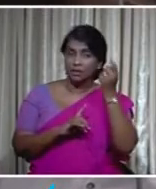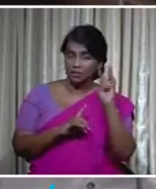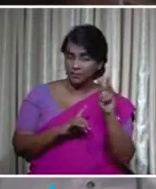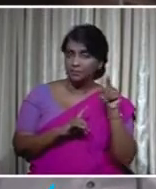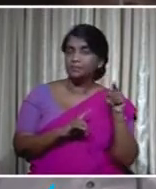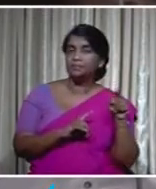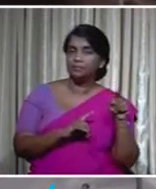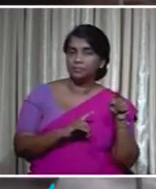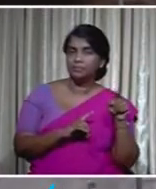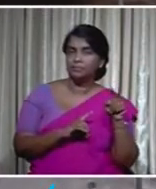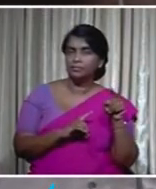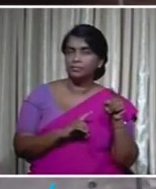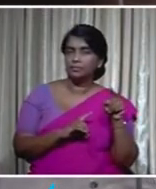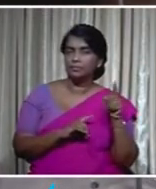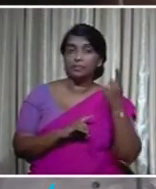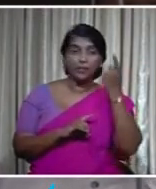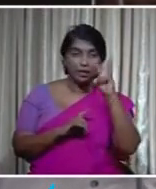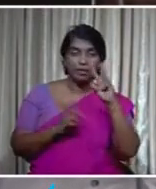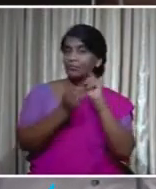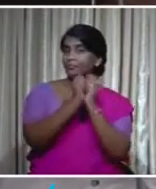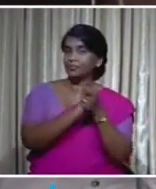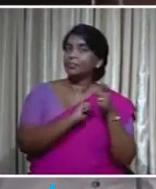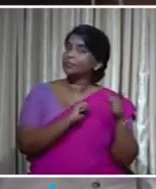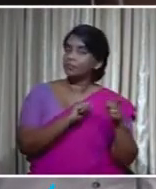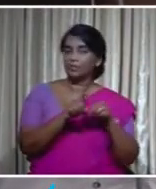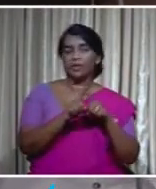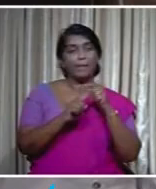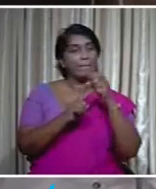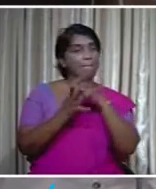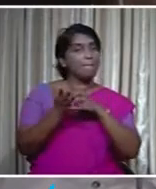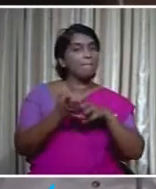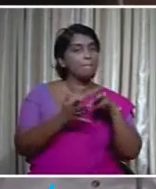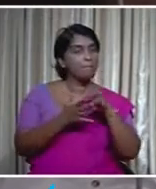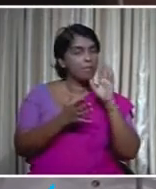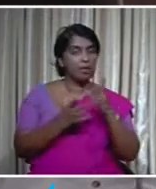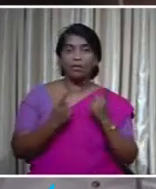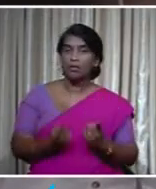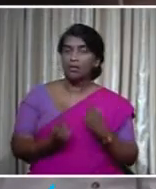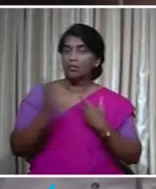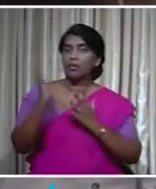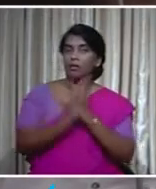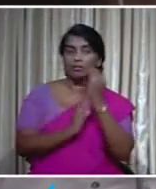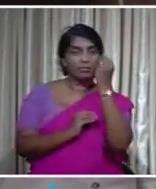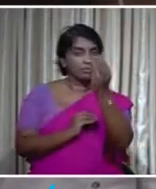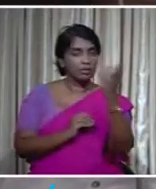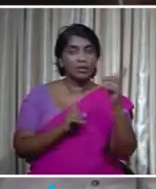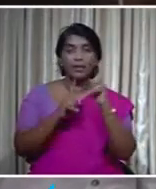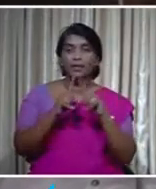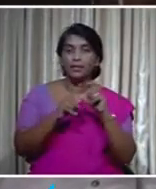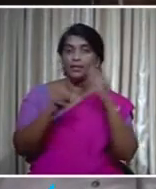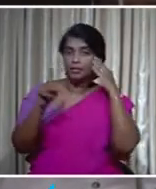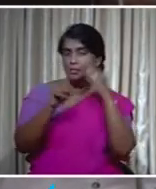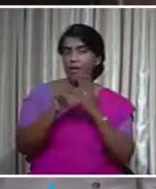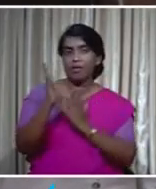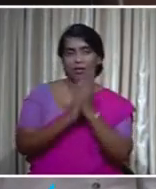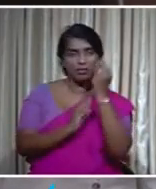மூலம் மாகாணங்களுக்கான அதிகாரம் கொண்டு வரப்பட்டு மாகாணங்களுக்கு இந்த கல்வி அதிகாரம் சுகாதார அதிகாரம் வழங்கப்பட்டது. இப்பொழுது அந்த தேர்தல்